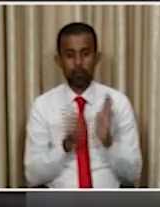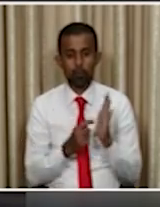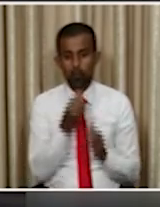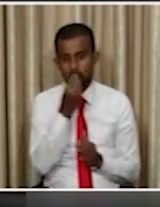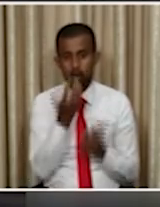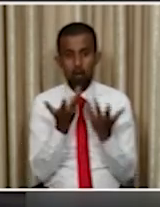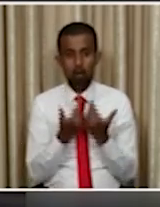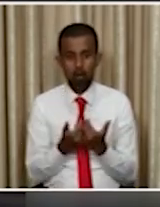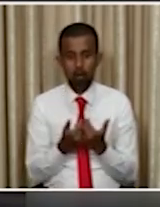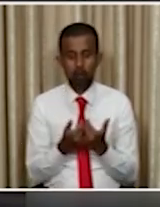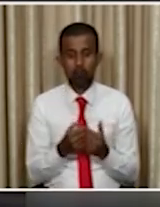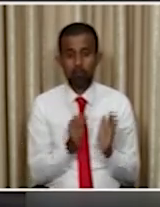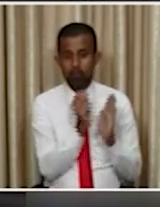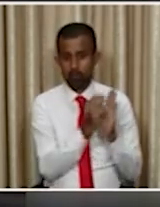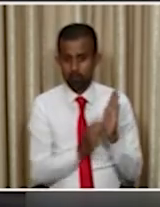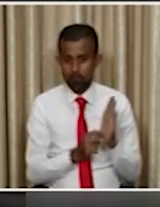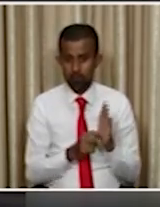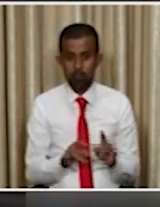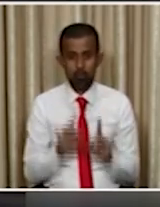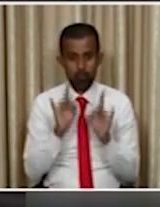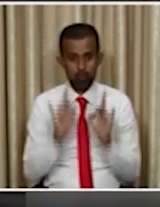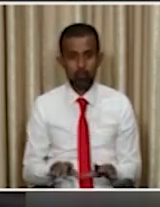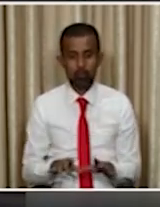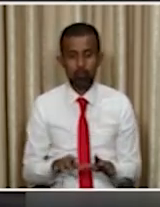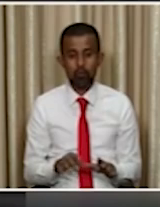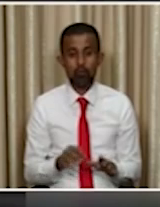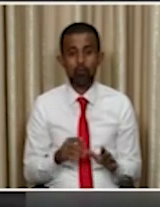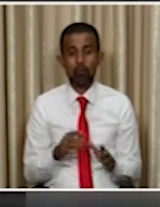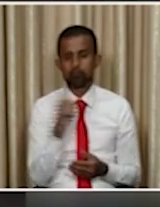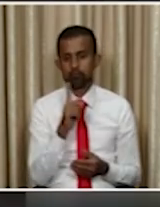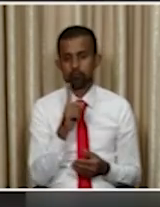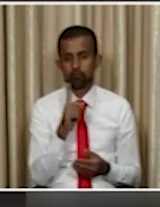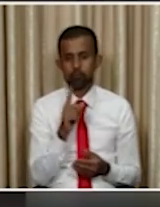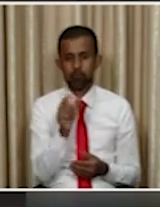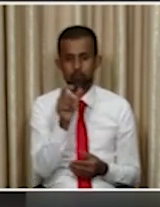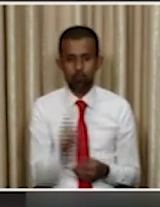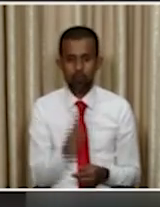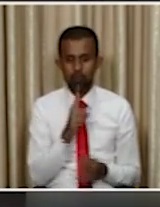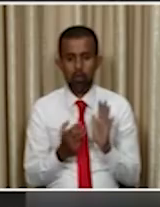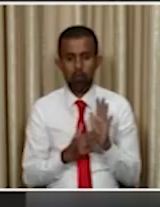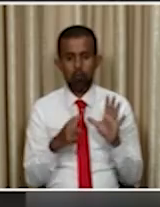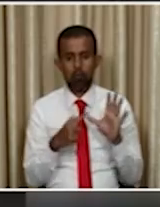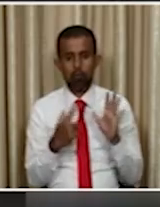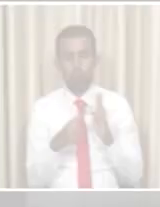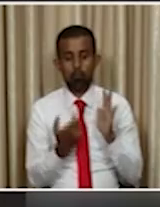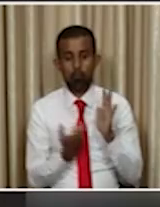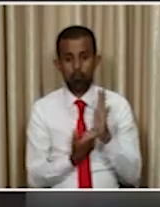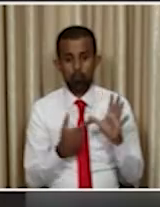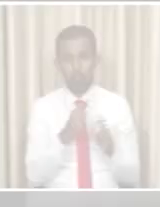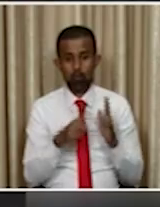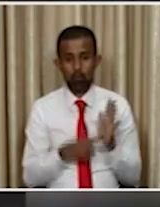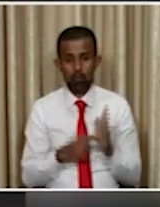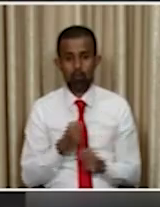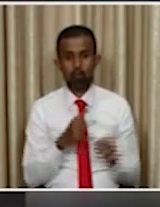ප්‍රමාණයද මෙලෙස ඇස්තමේන්තු කර නියමිත ප්‍රමිතින් සත්ව ආහාර අමුද්‍රව්‍ය ආනයනය කරනු ලැබේ. කියනවා මොරගහ කන්ද නිසා මොරගොල්ල